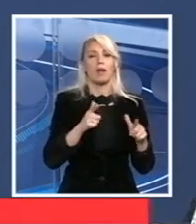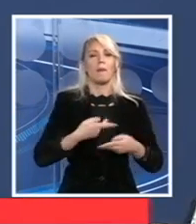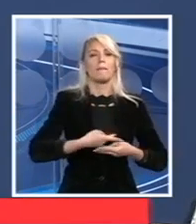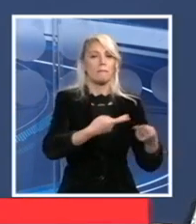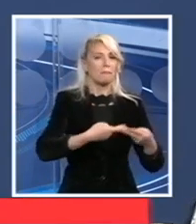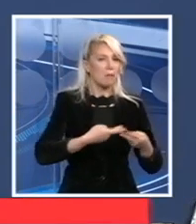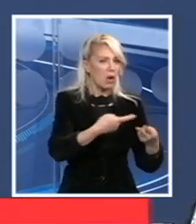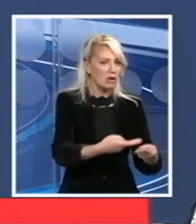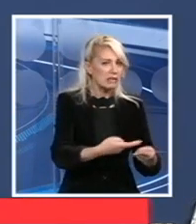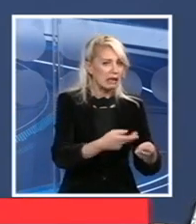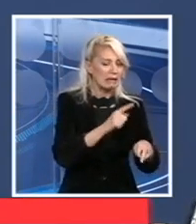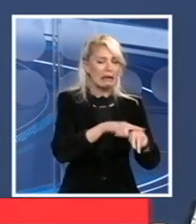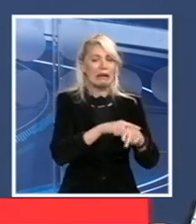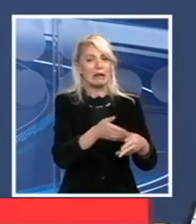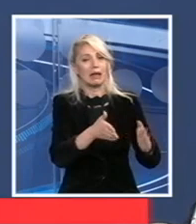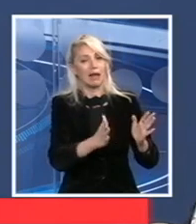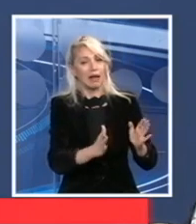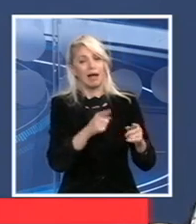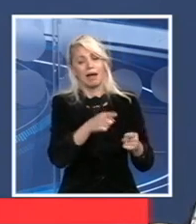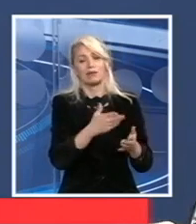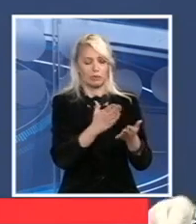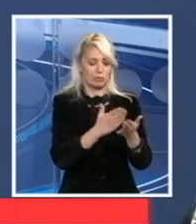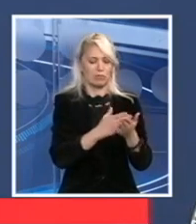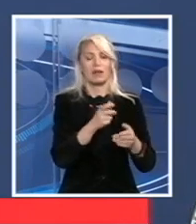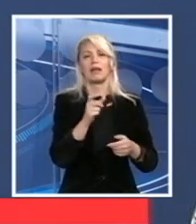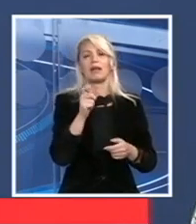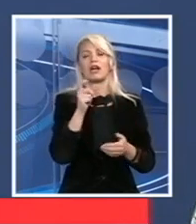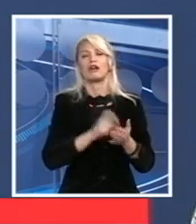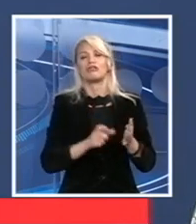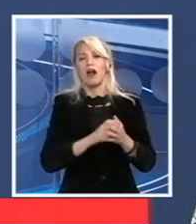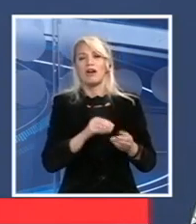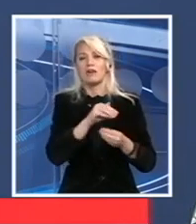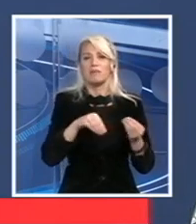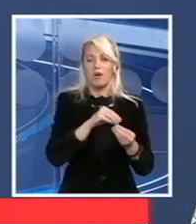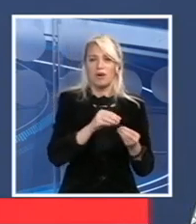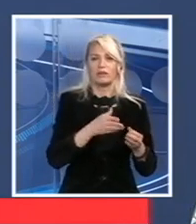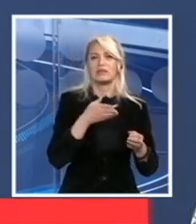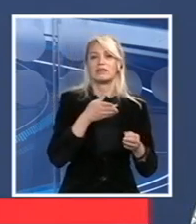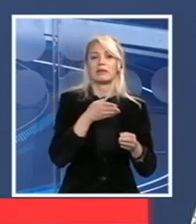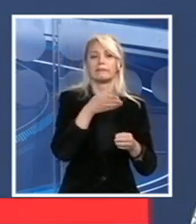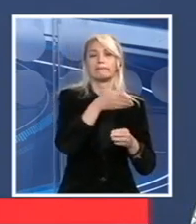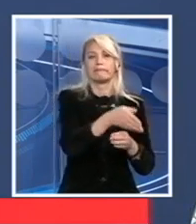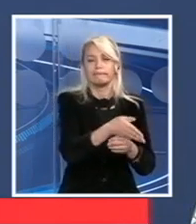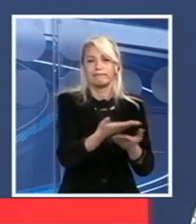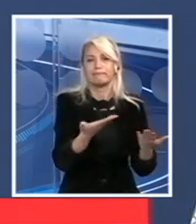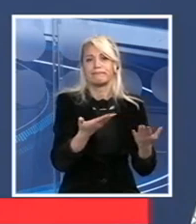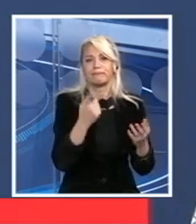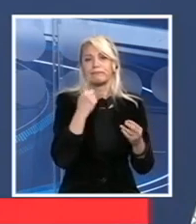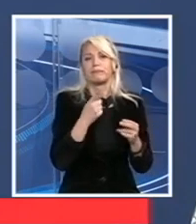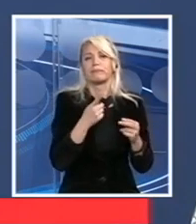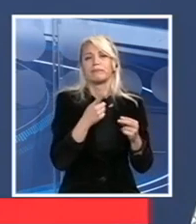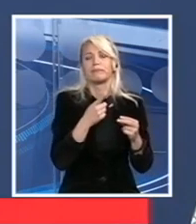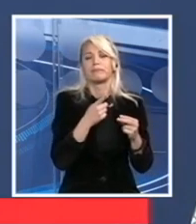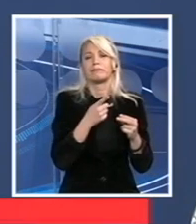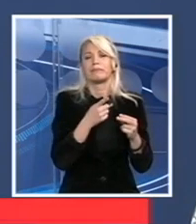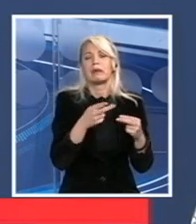momentu gde su osobe članovi porodice, znači članovi najbliže